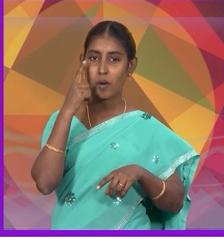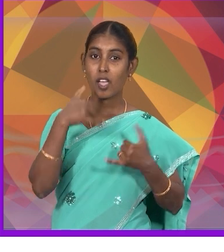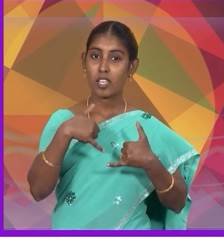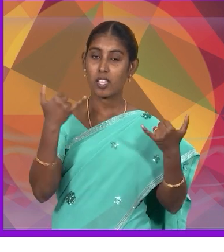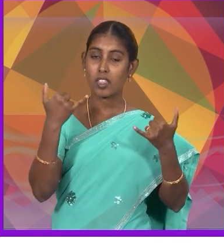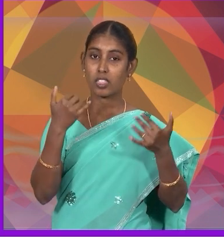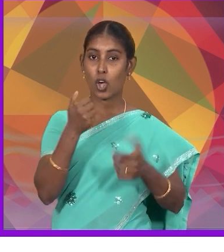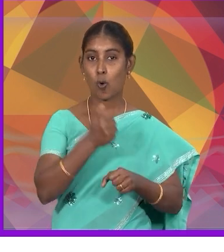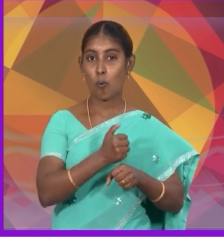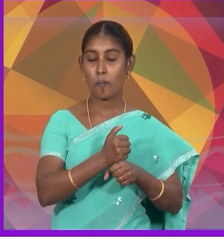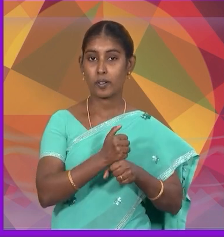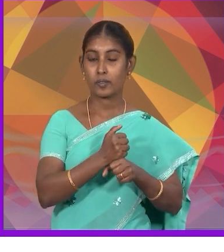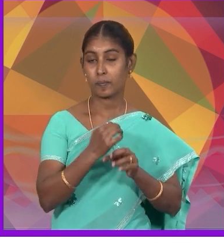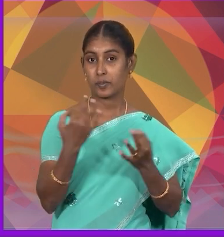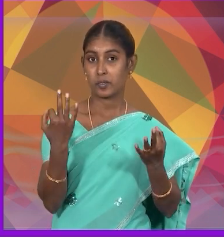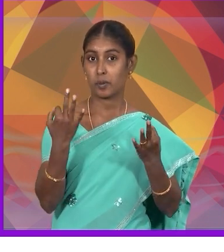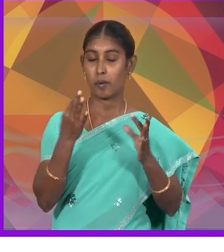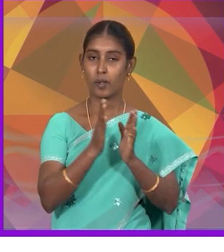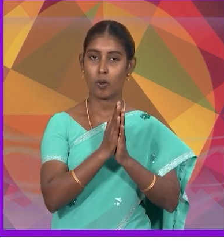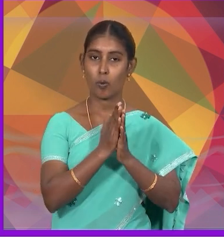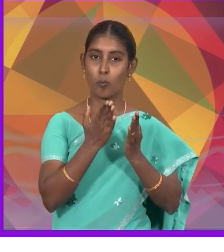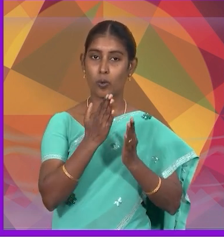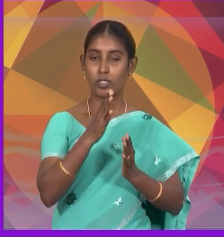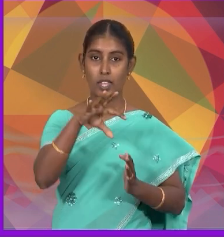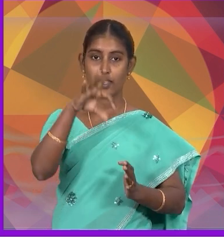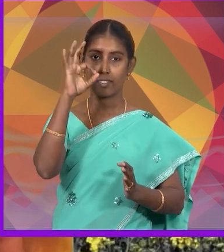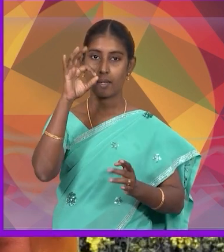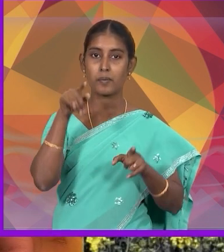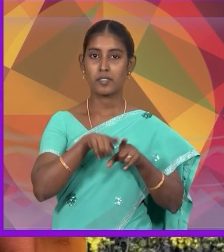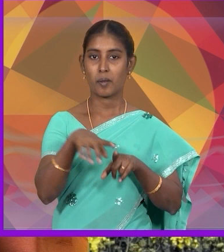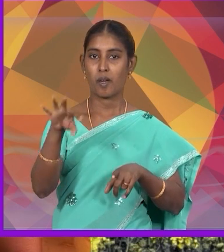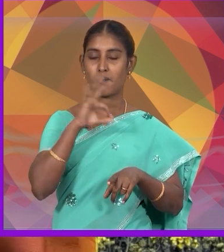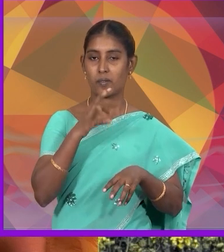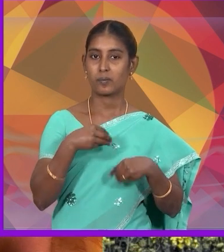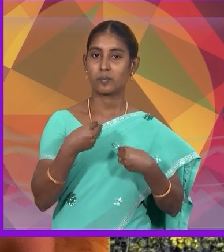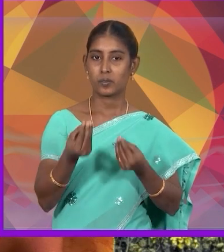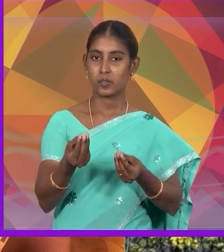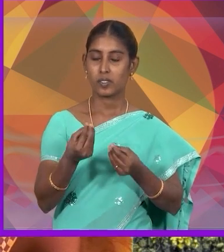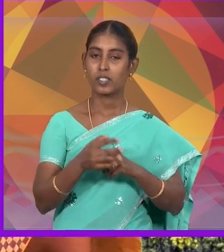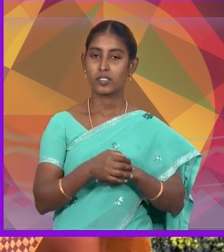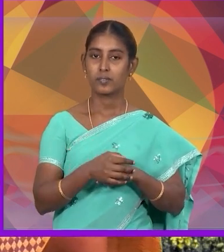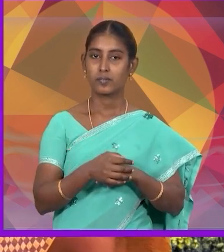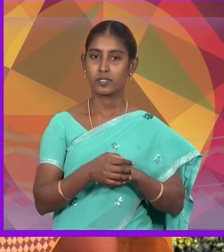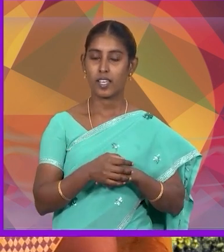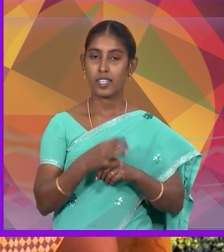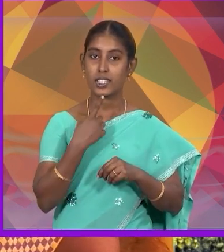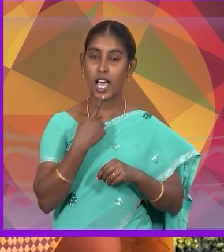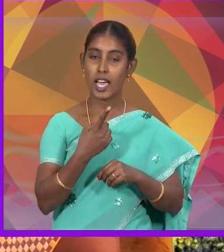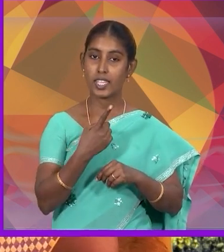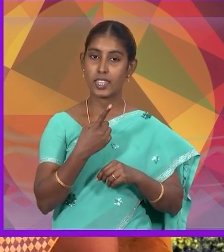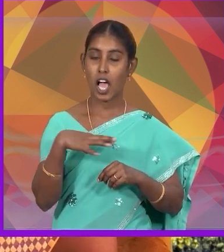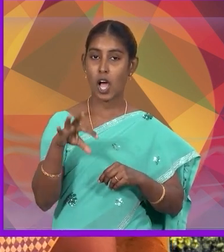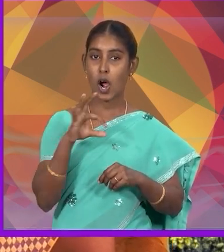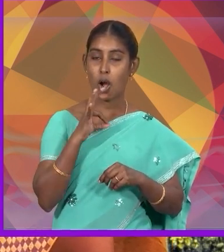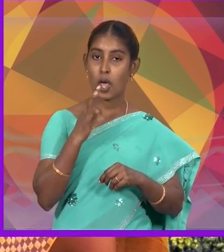அரசானது சிறந்த நூலினை பாராட்டி விருதாக அளிக்கப்படுகிறது. அந்த விருதினை பெற்றவர், சாகித்ய அகாடமி